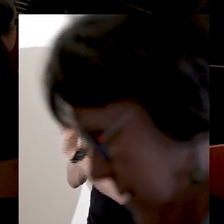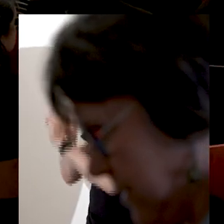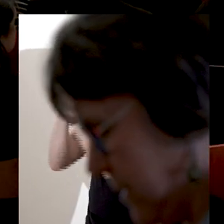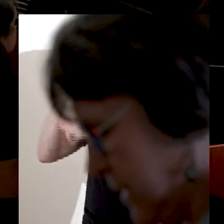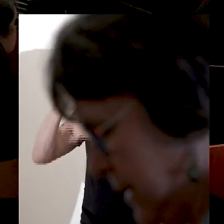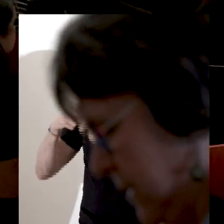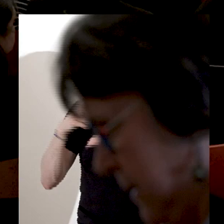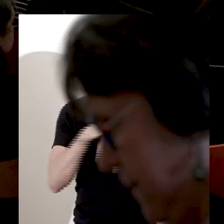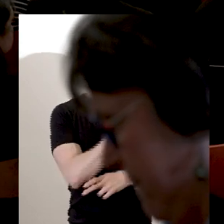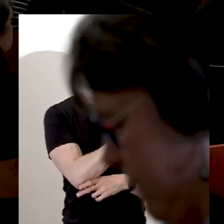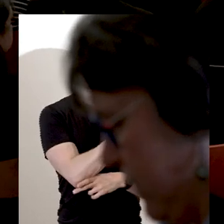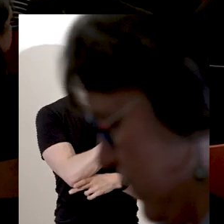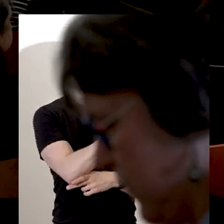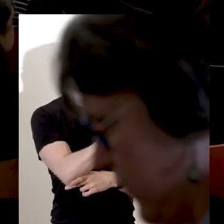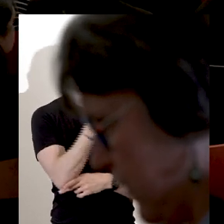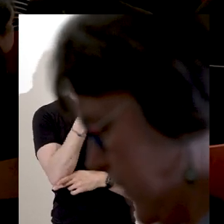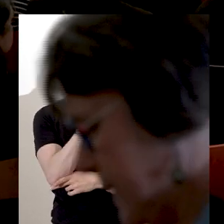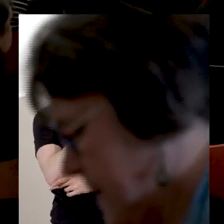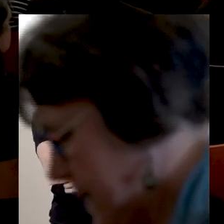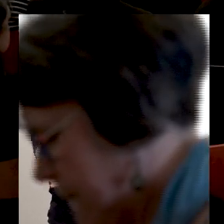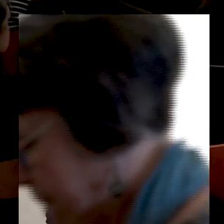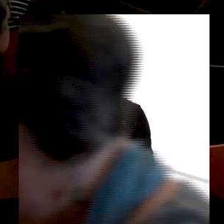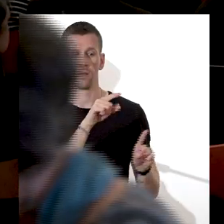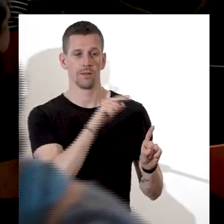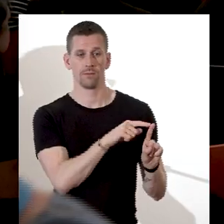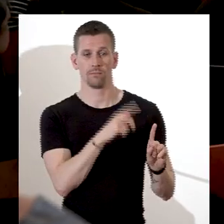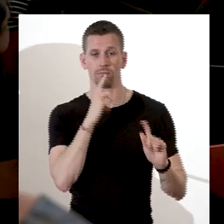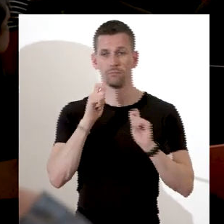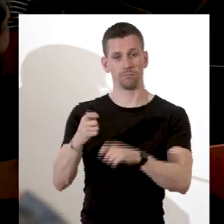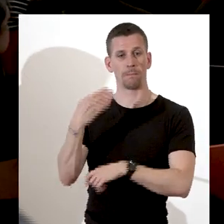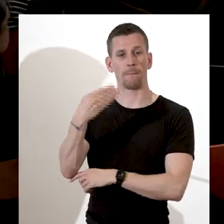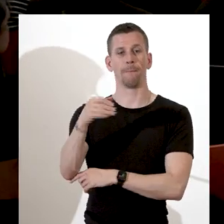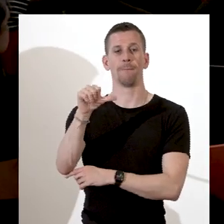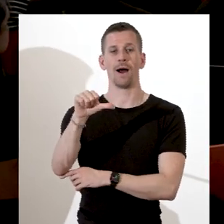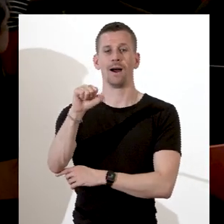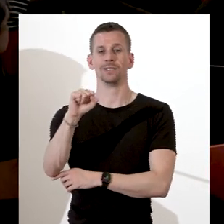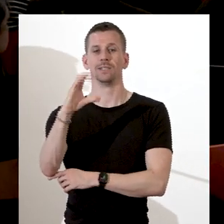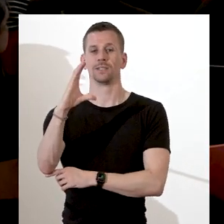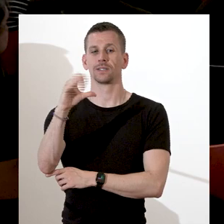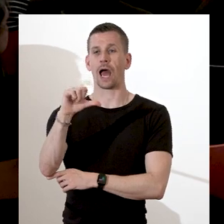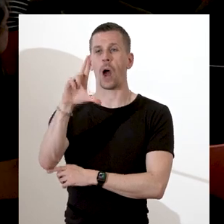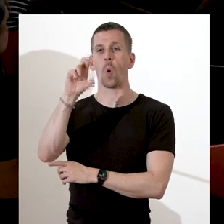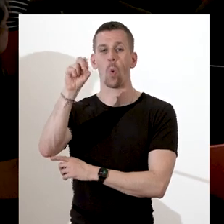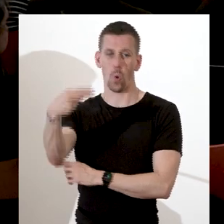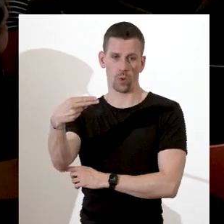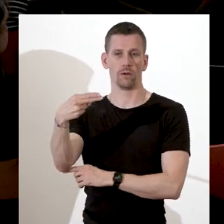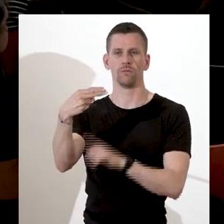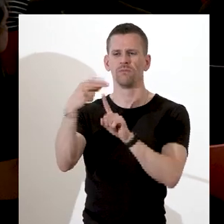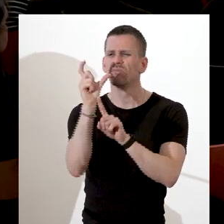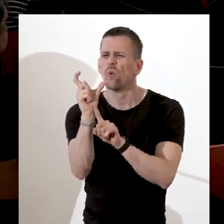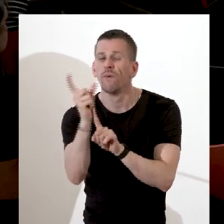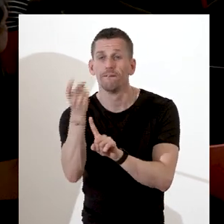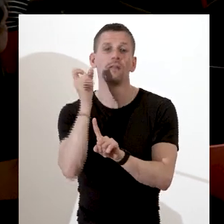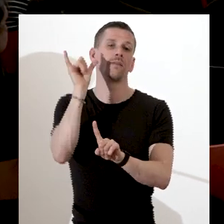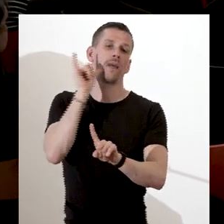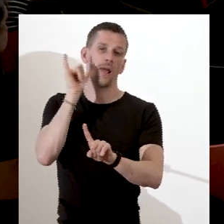terme de mascaron, francisé en 1633, est dérivé de l'italien. Son étymologie est